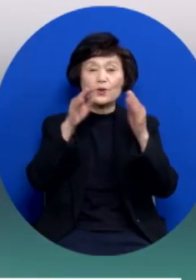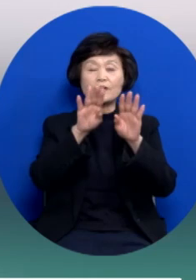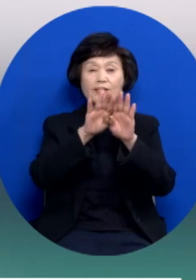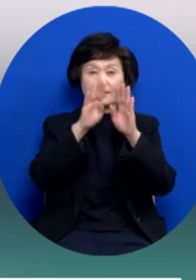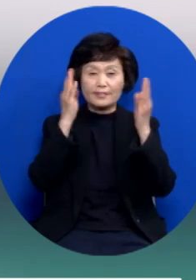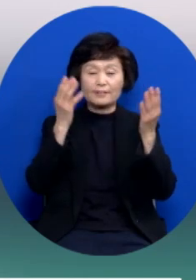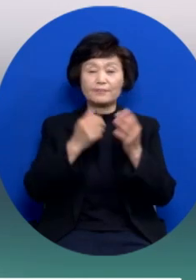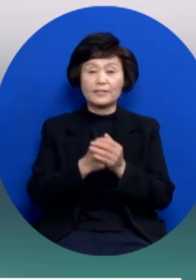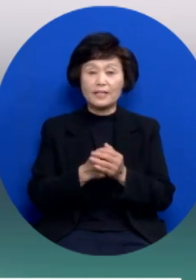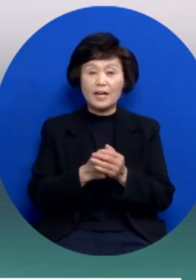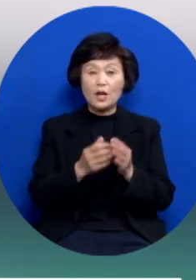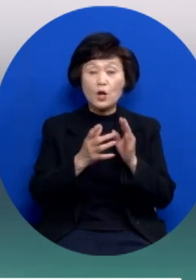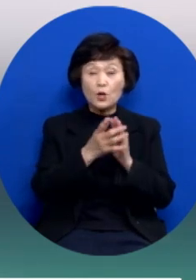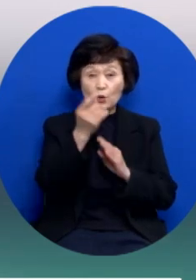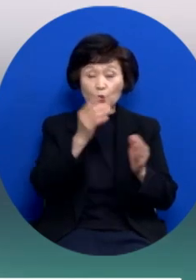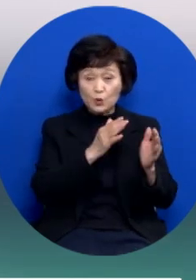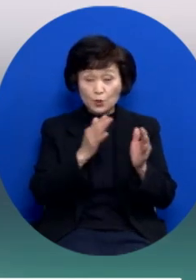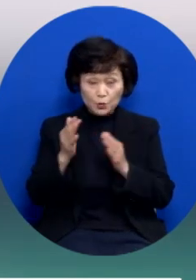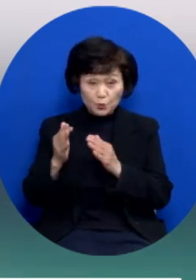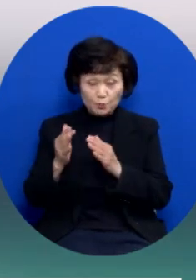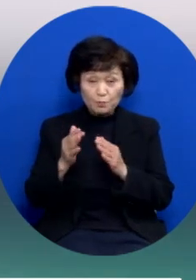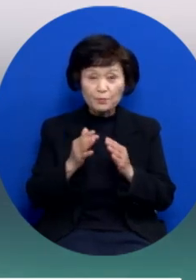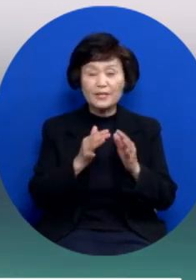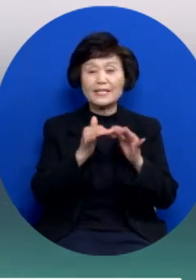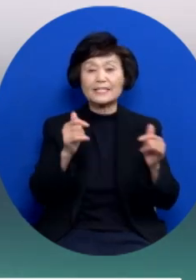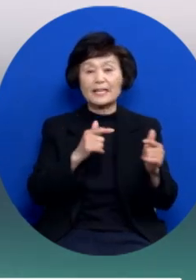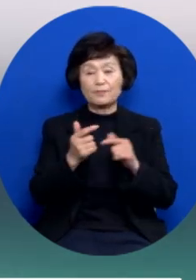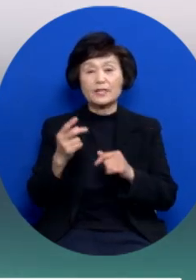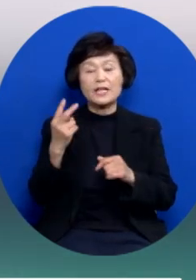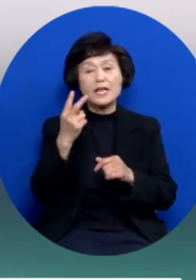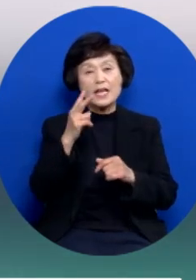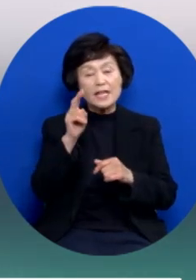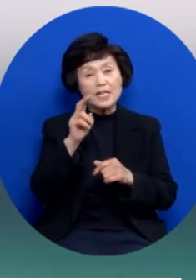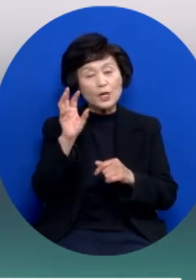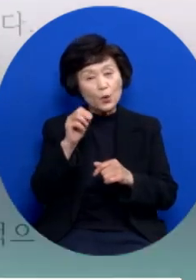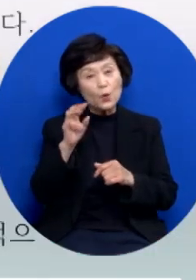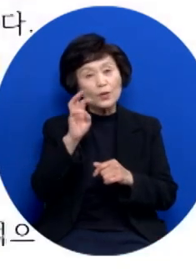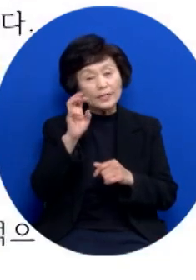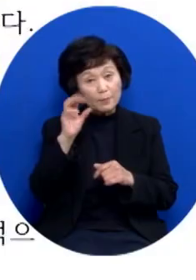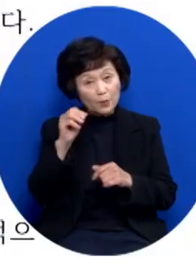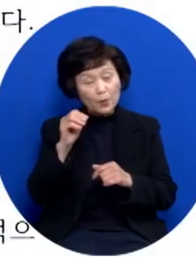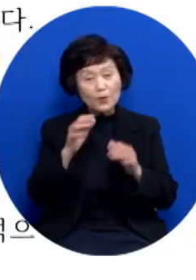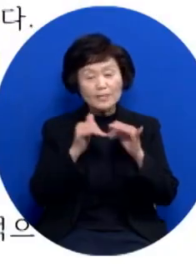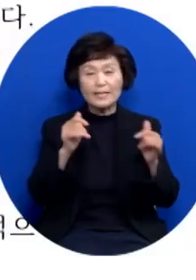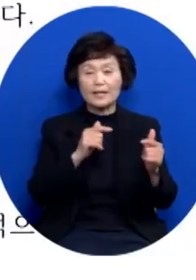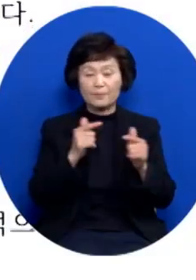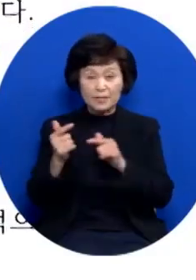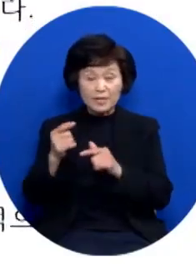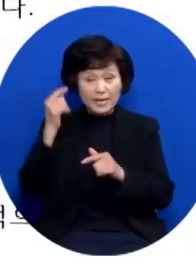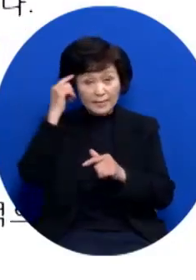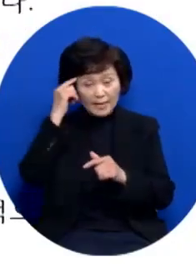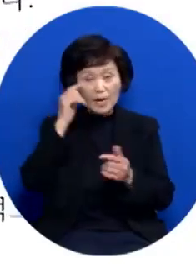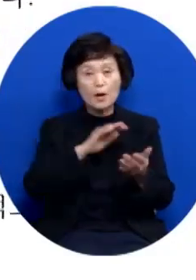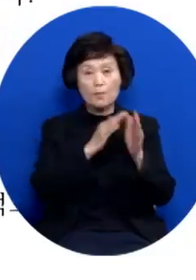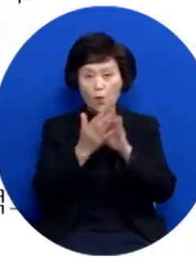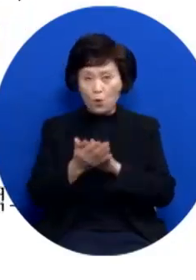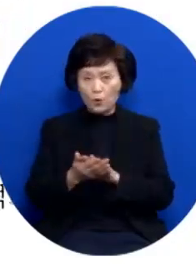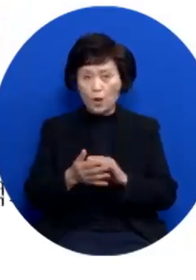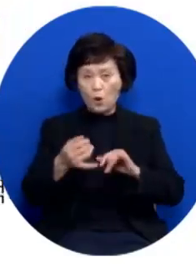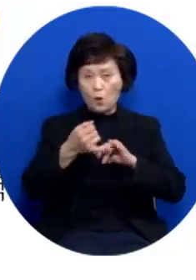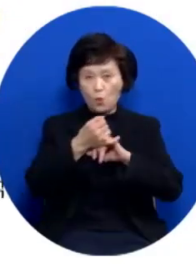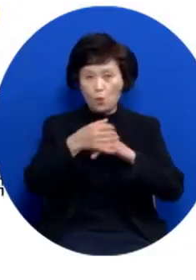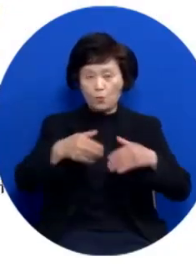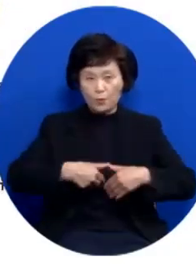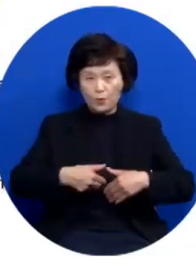교회협은 통일준비세대라고 불리는 2030 세대들의 평화와 통일에 대한 인식 변화는 필수적이라며 통일에 대한